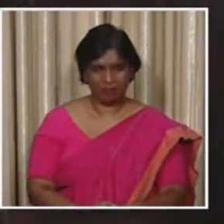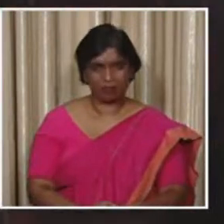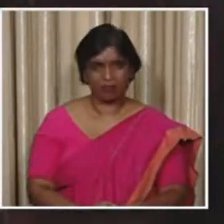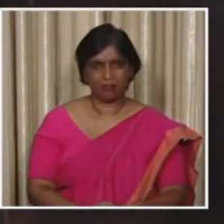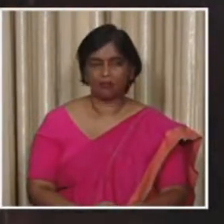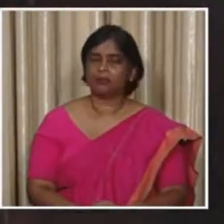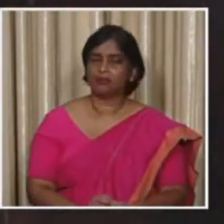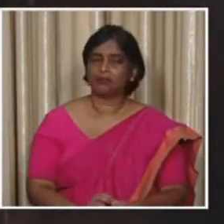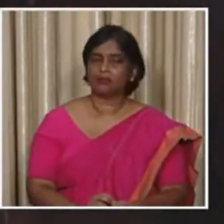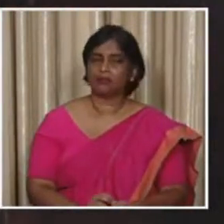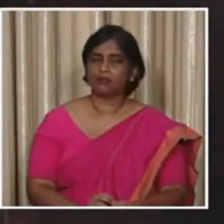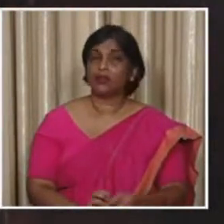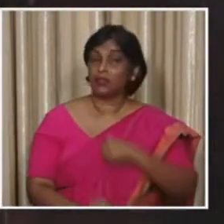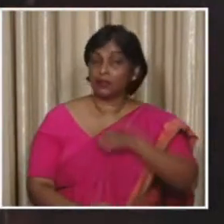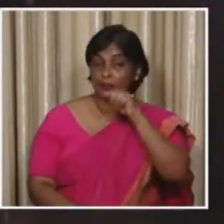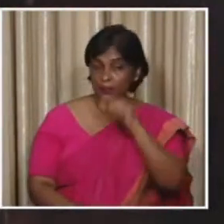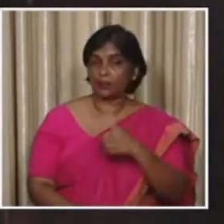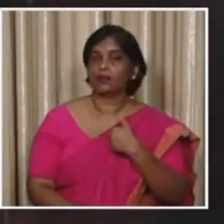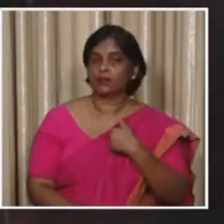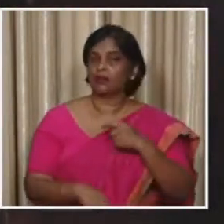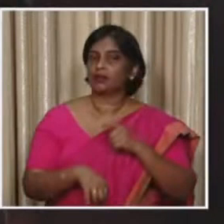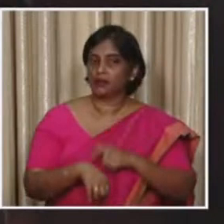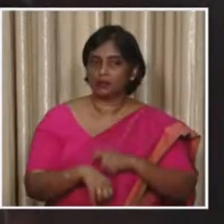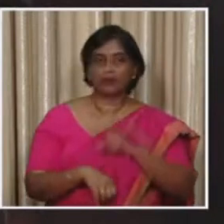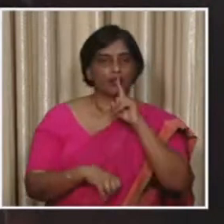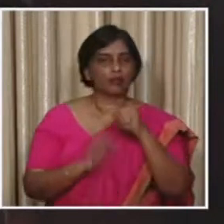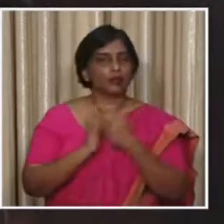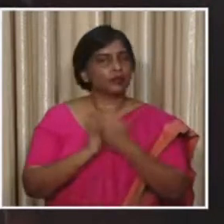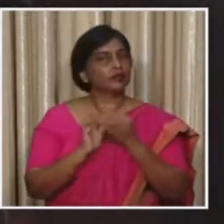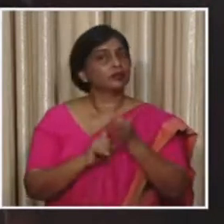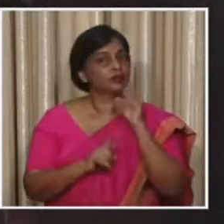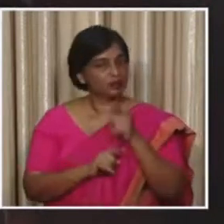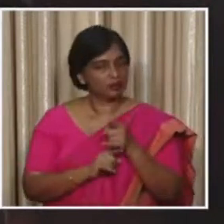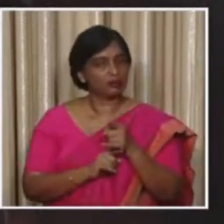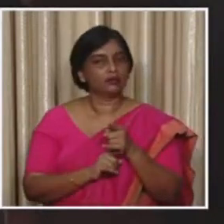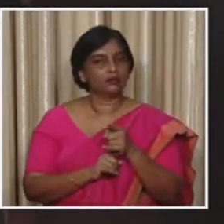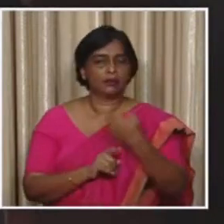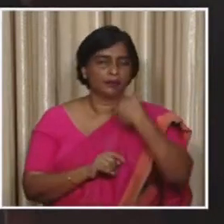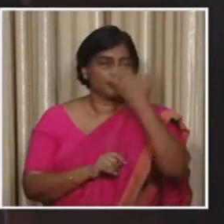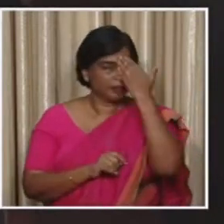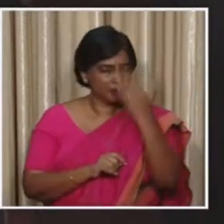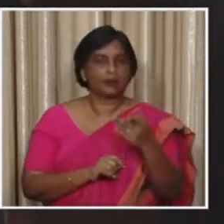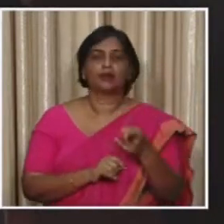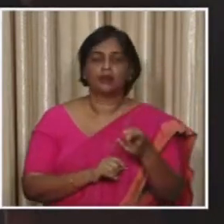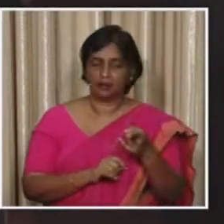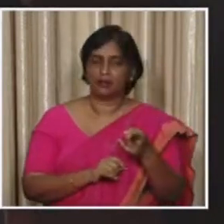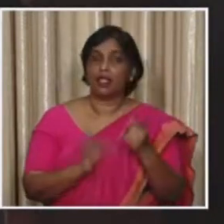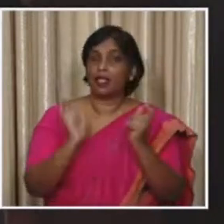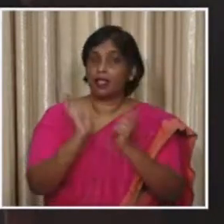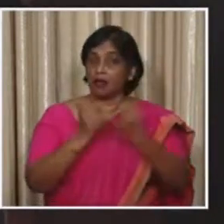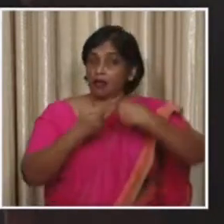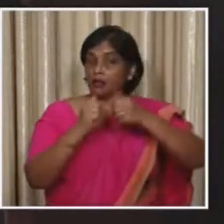අවසන් කරන්නට යන්නේ මම පැහැදිලිව මේ අවස්ථාවේ කියනවා ගරු ජනාධිපතිතුමාට කරුණා කරලා